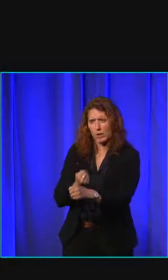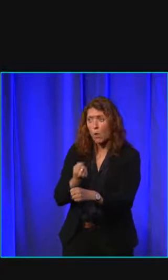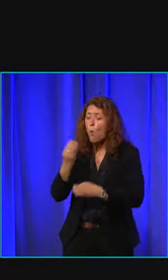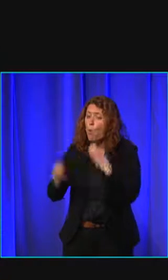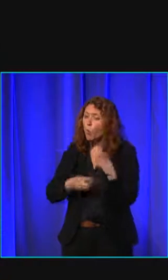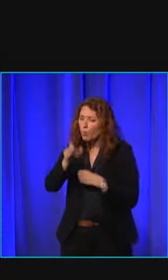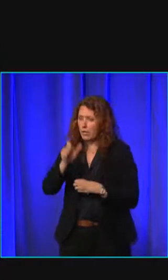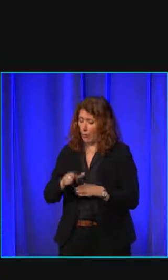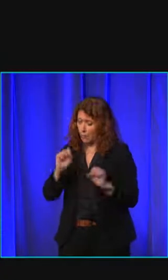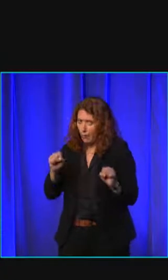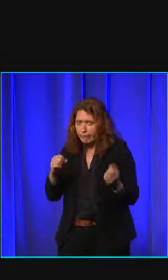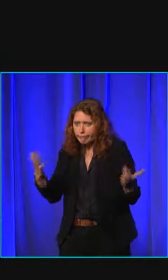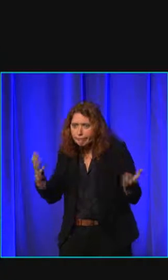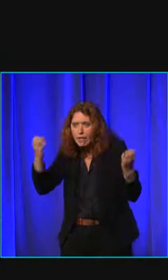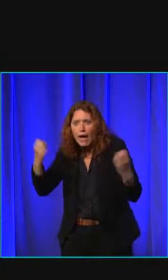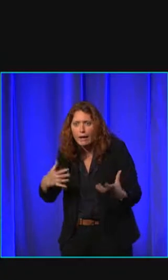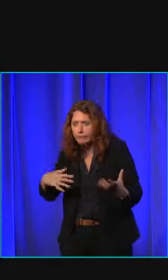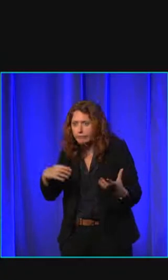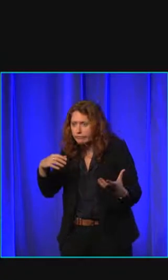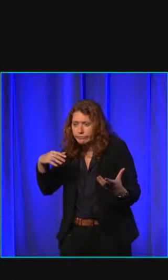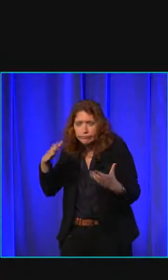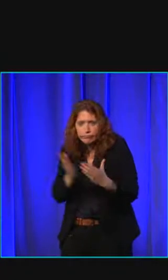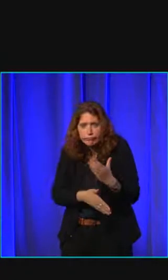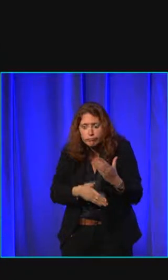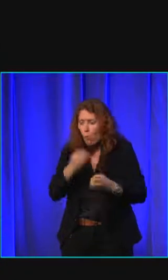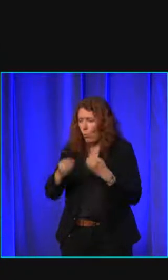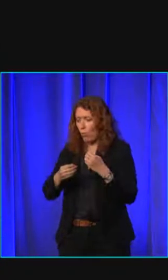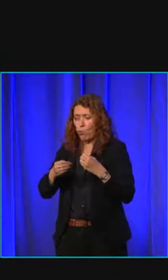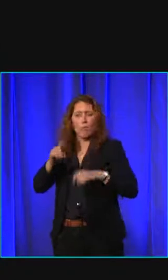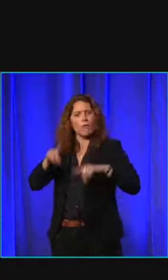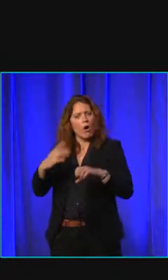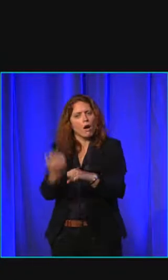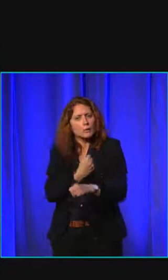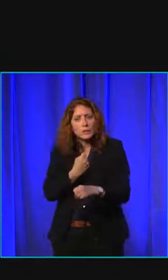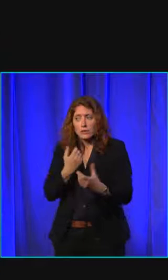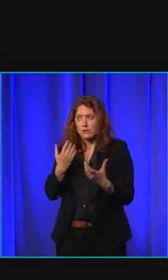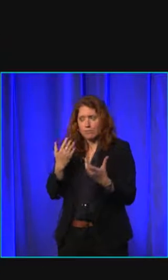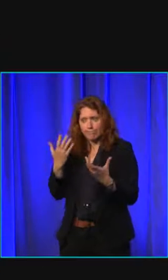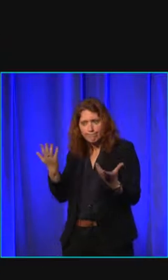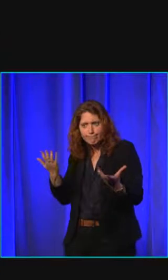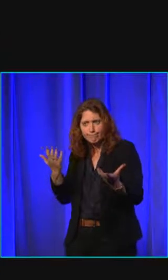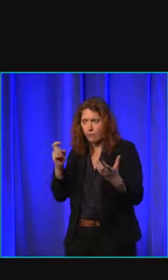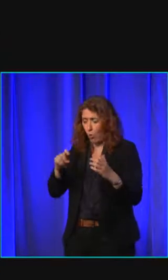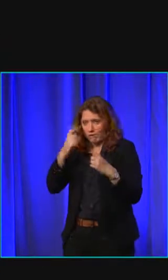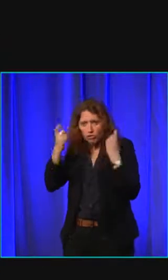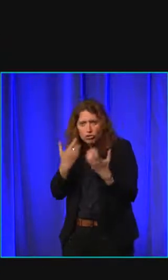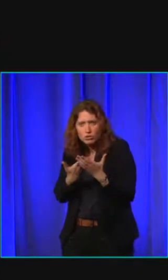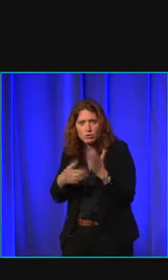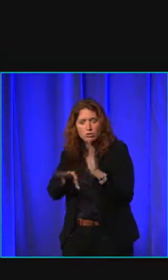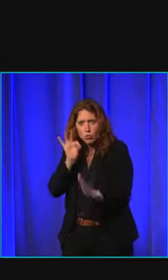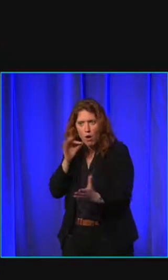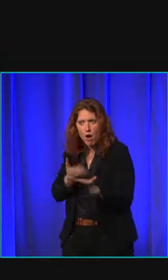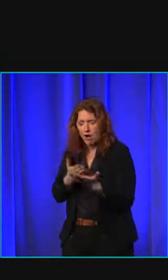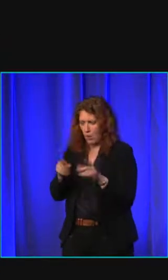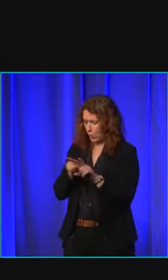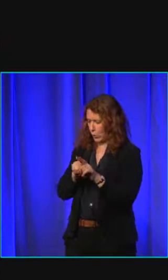le geste? Ou est-ce qu'on montre quelqu'un qui parfois réussit le geste et parfois ne le réussit pas? Sur quelle perspective on